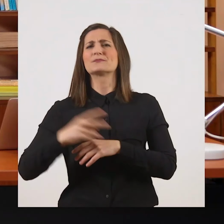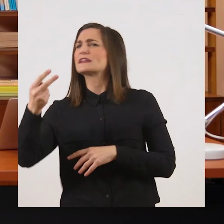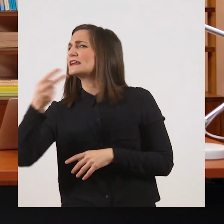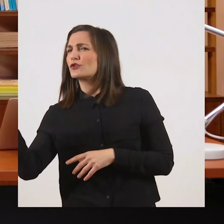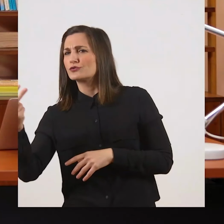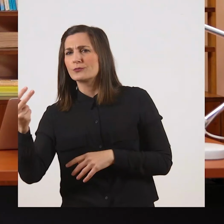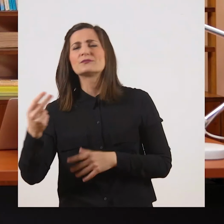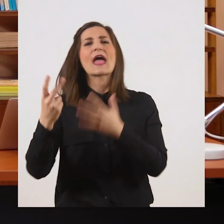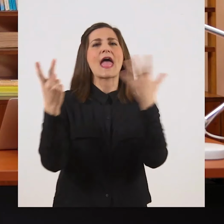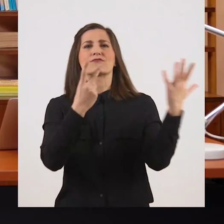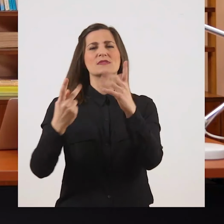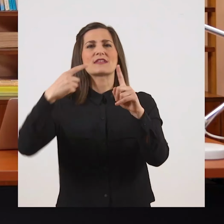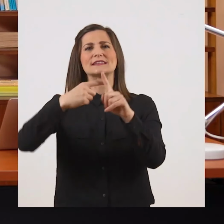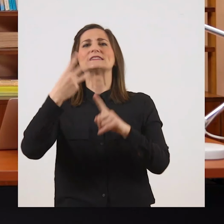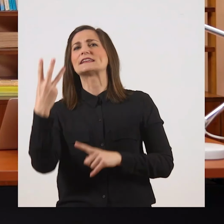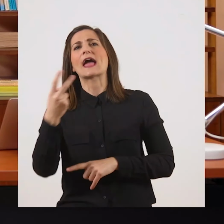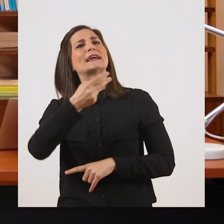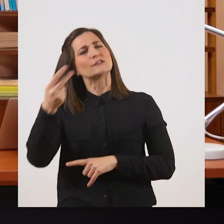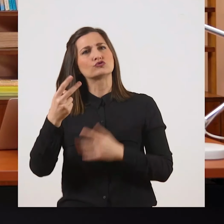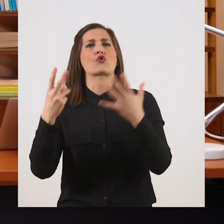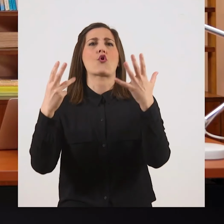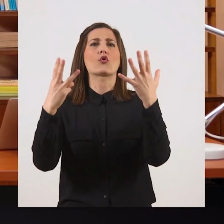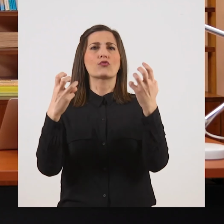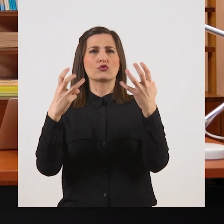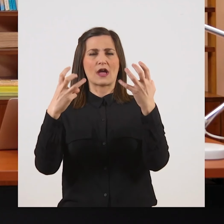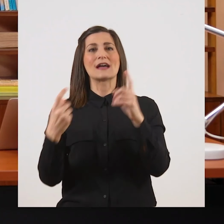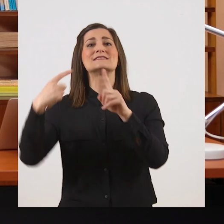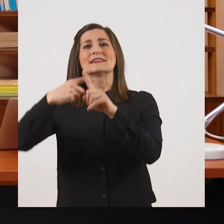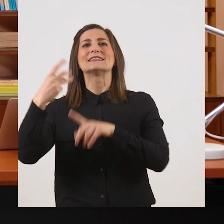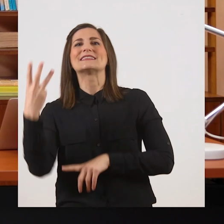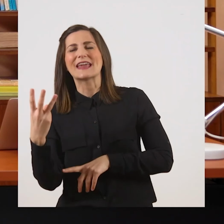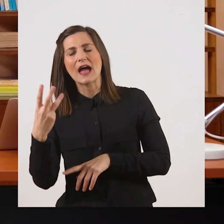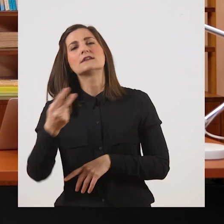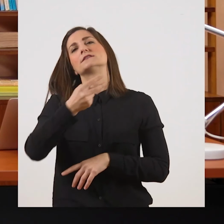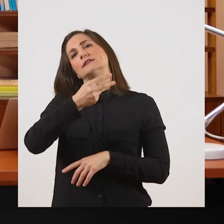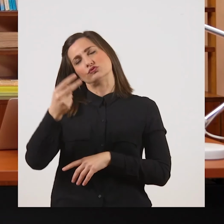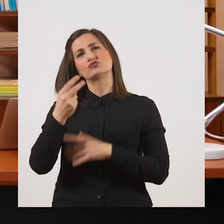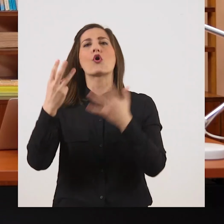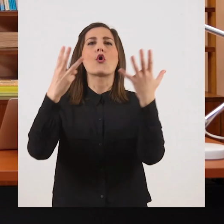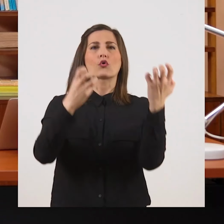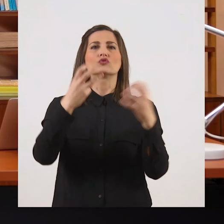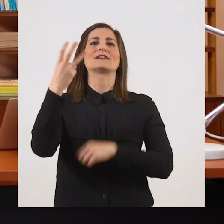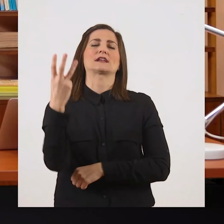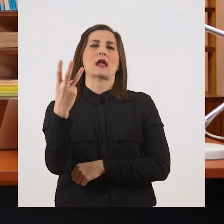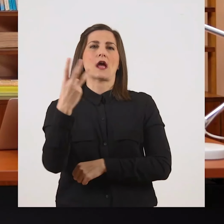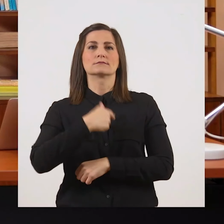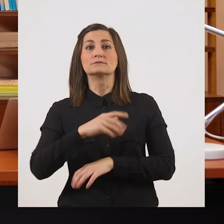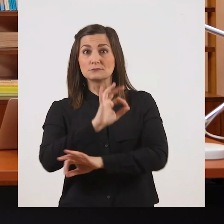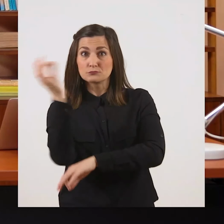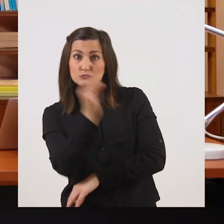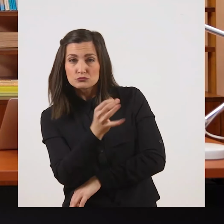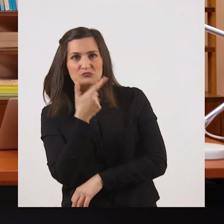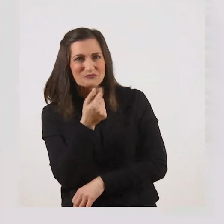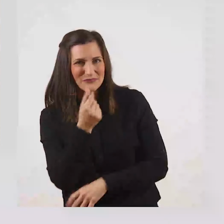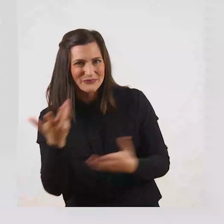Ίσον. Αυτό εδώ κάνει 80. Συν 3. Ίσον 83. Τέλειο.